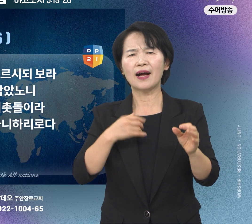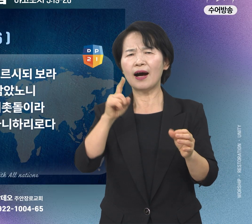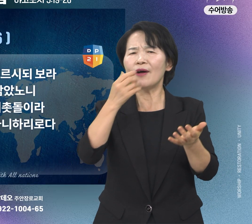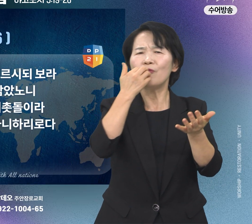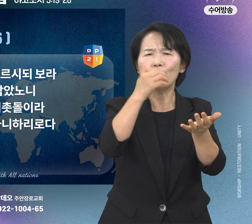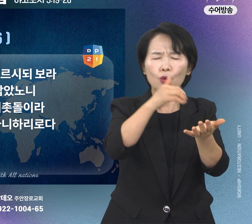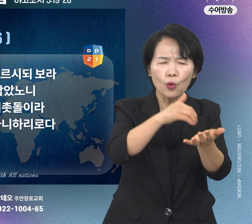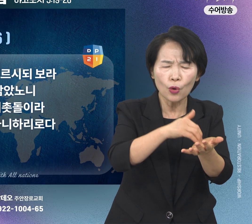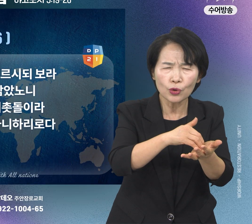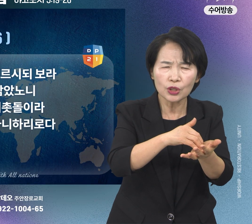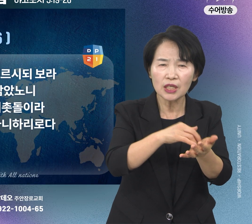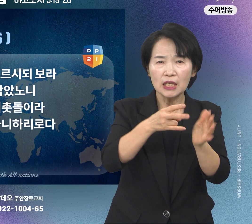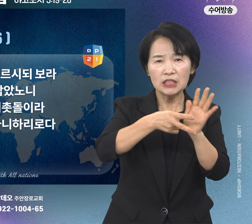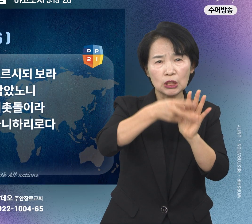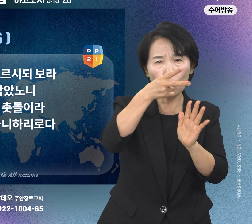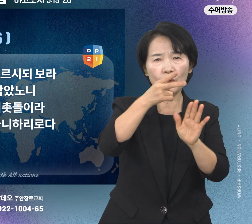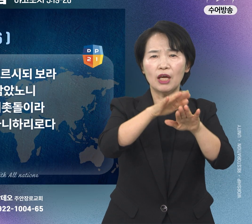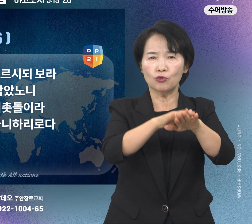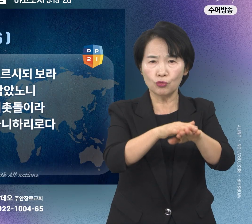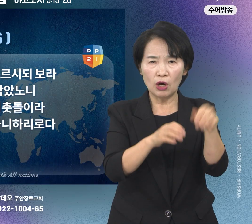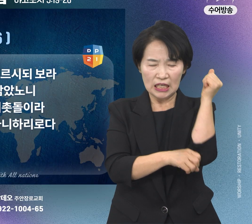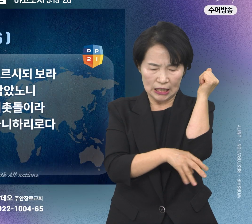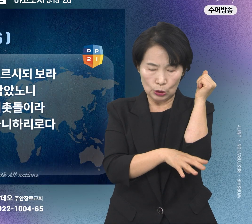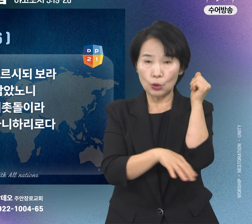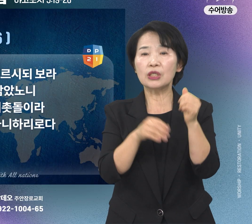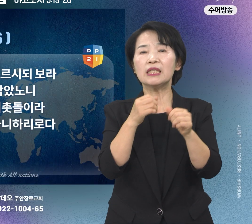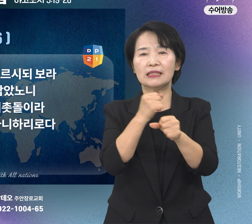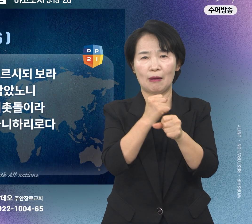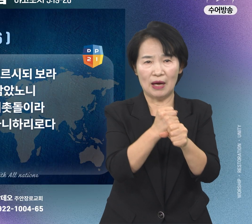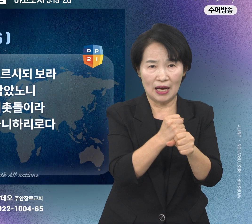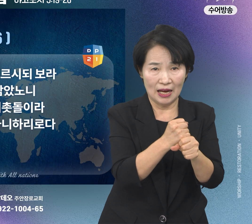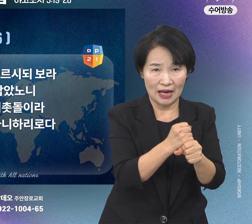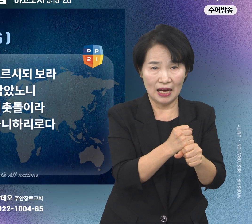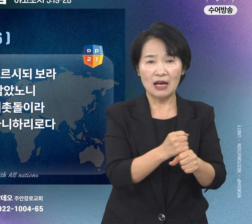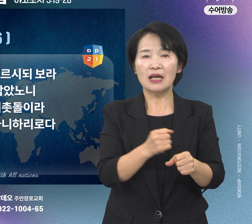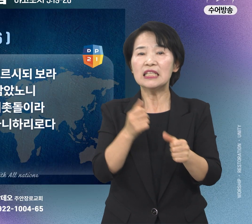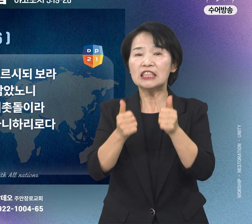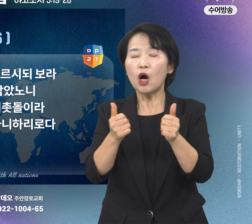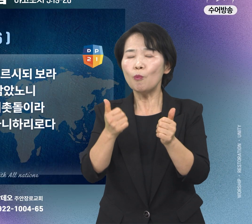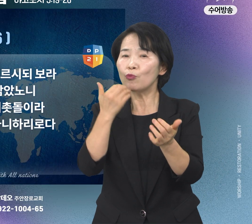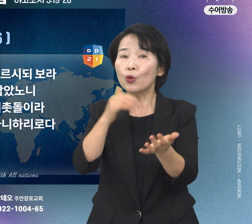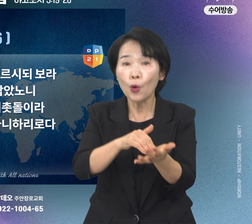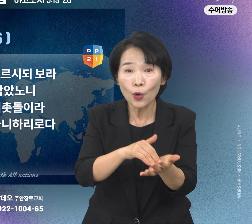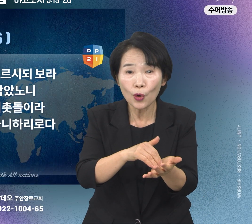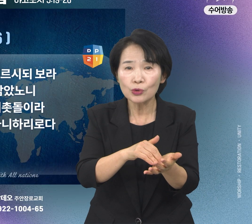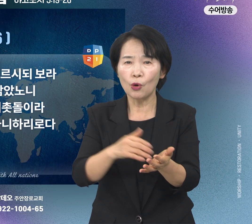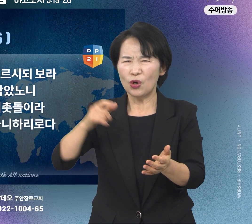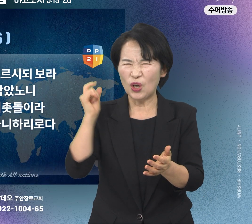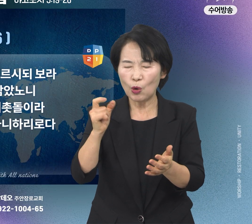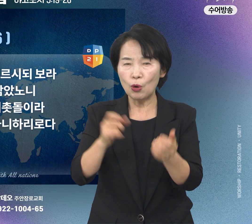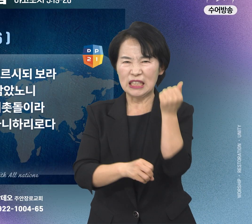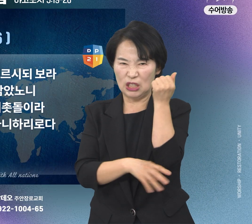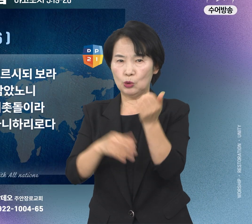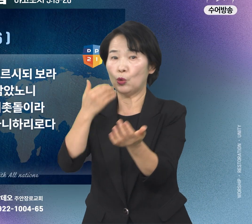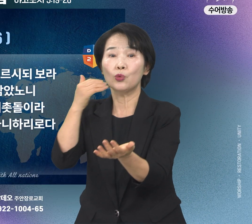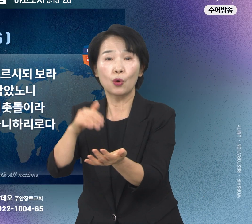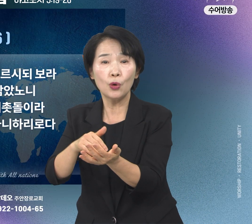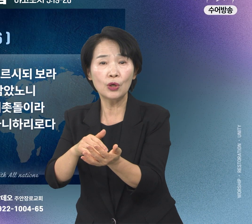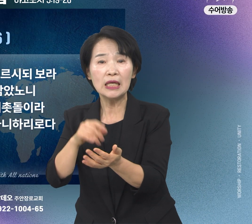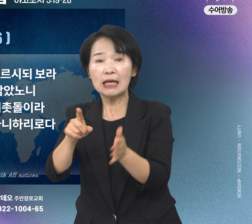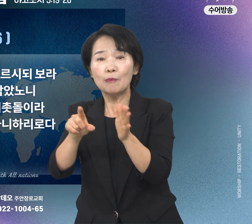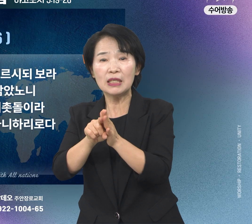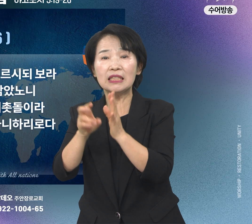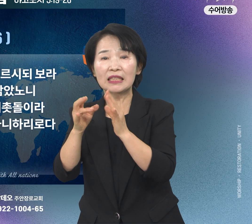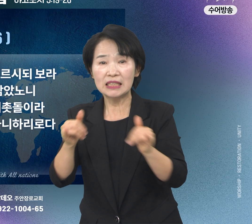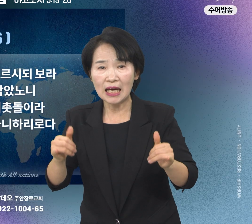한 돌을 시온에 두어 기초를 논의한 시험한 돌이요 귀하고 견고한 기초돌이라. 그것을